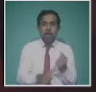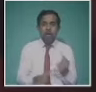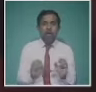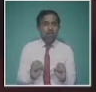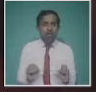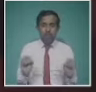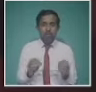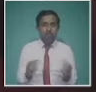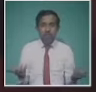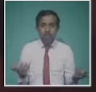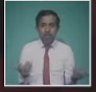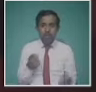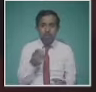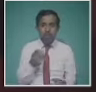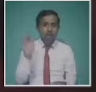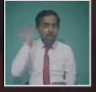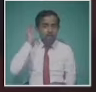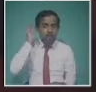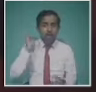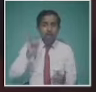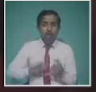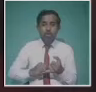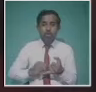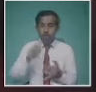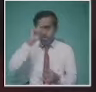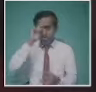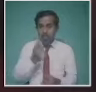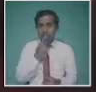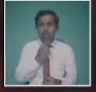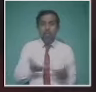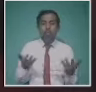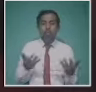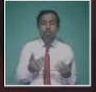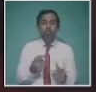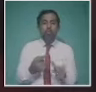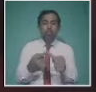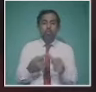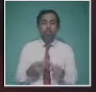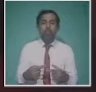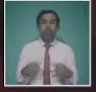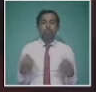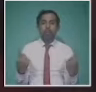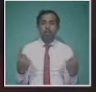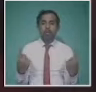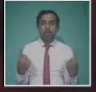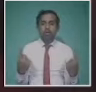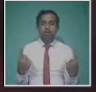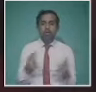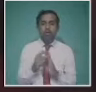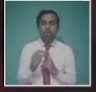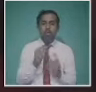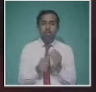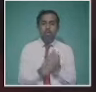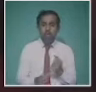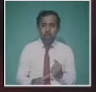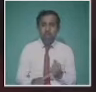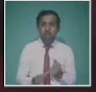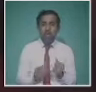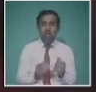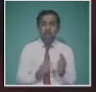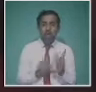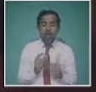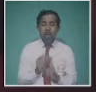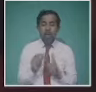නැද්ද ඒක අහපුවාම සුසිල් ප්‍රේමචන්ද මහත්තයා කියනවා යන්නේ කොහෙද මල්ලපොළ උත්තරය අපිට පාර්ලිමේන්තුව නියෝජන කරනවත් ඇමැතිවරු